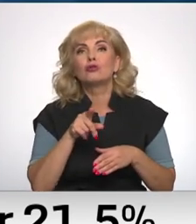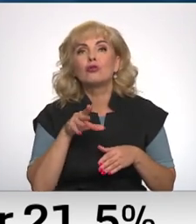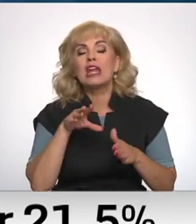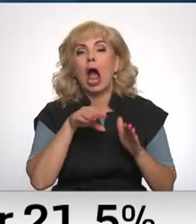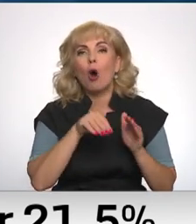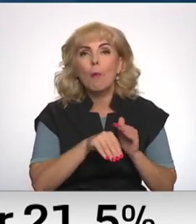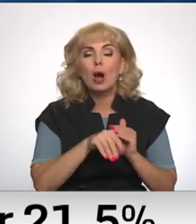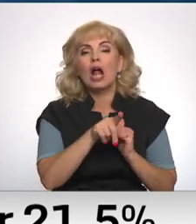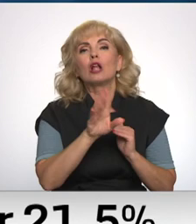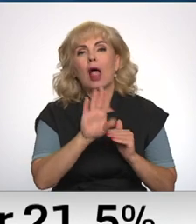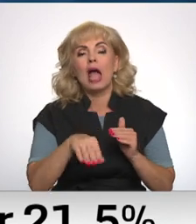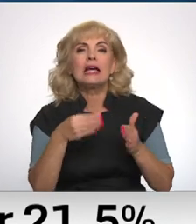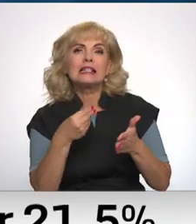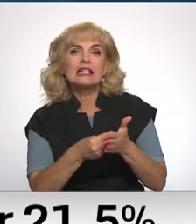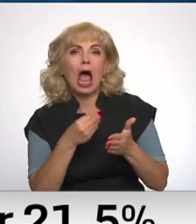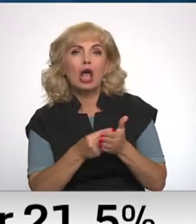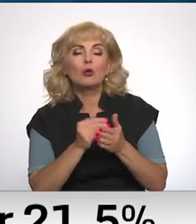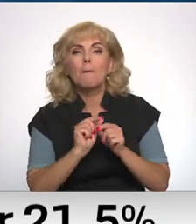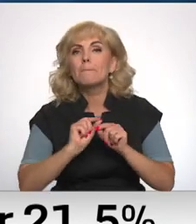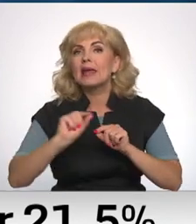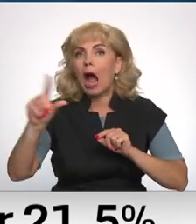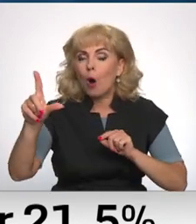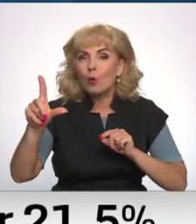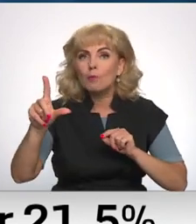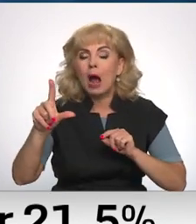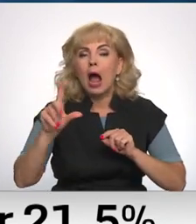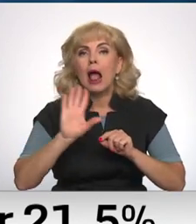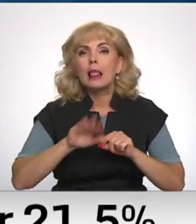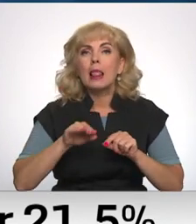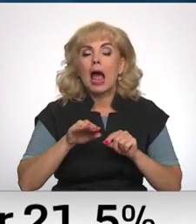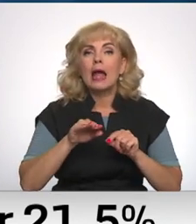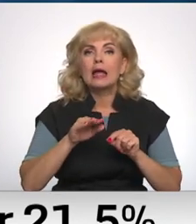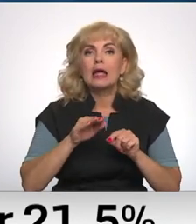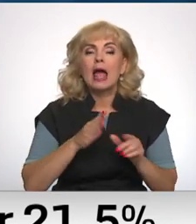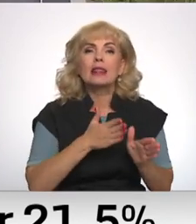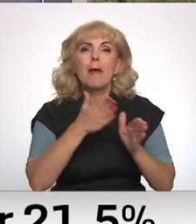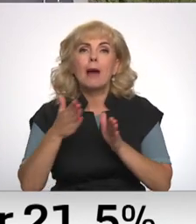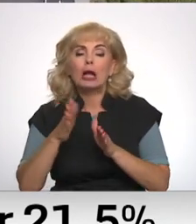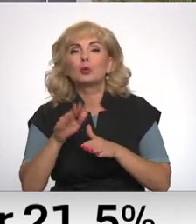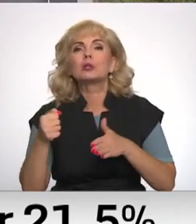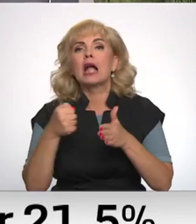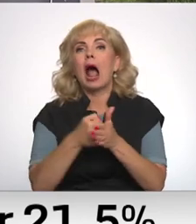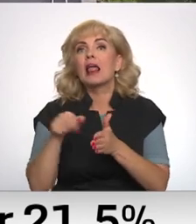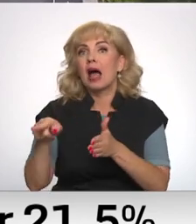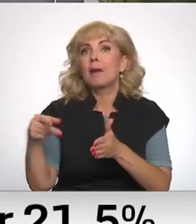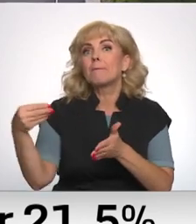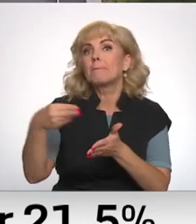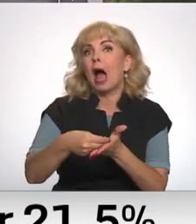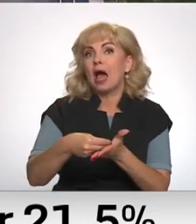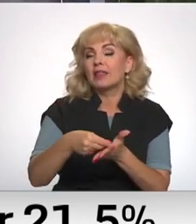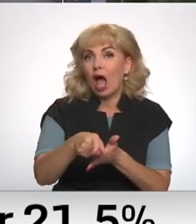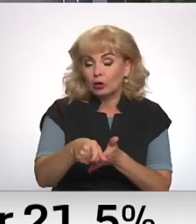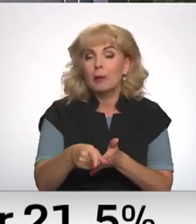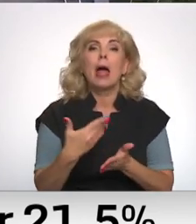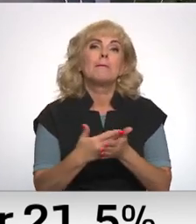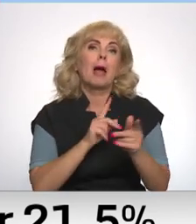te cenu pieaugumu, un attiecīgi arī nepārlikt tālāk uz gala patērētājiem. Ar transportu